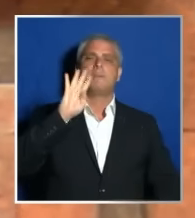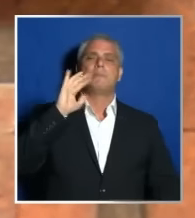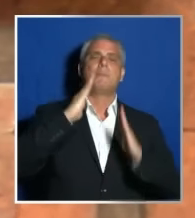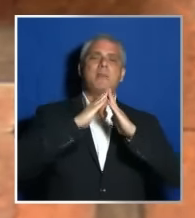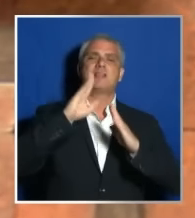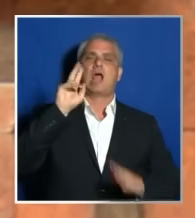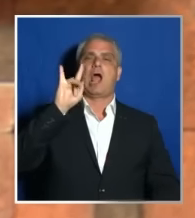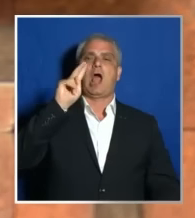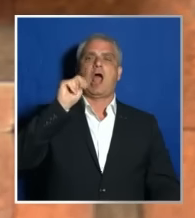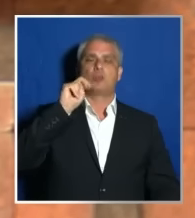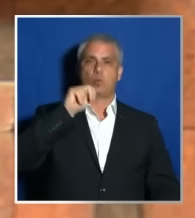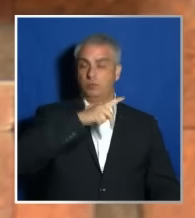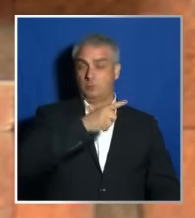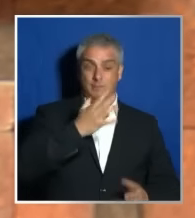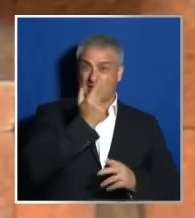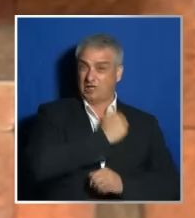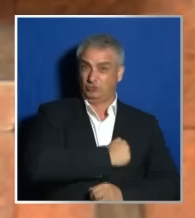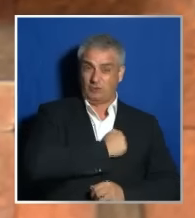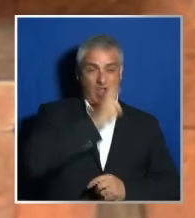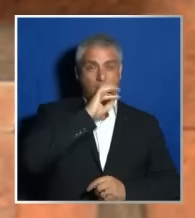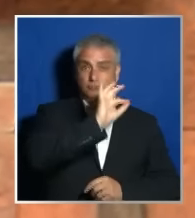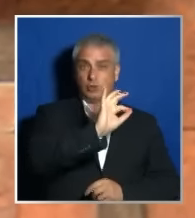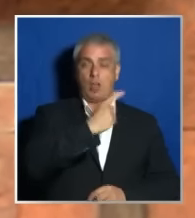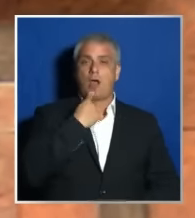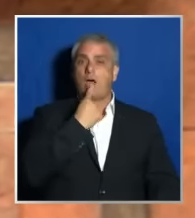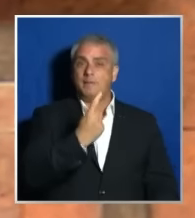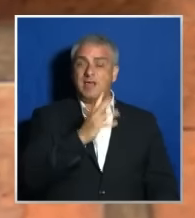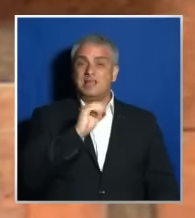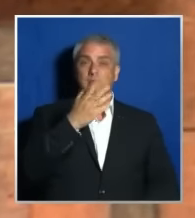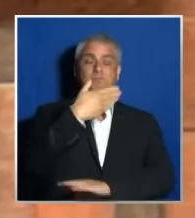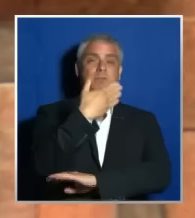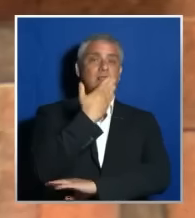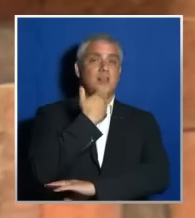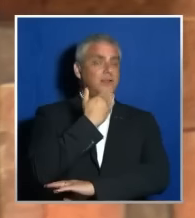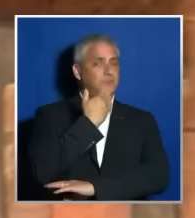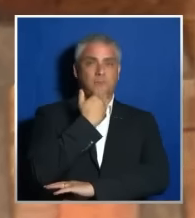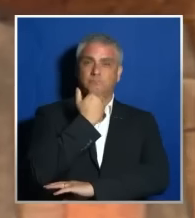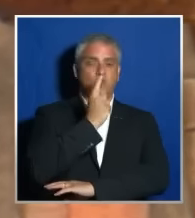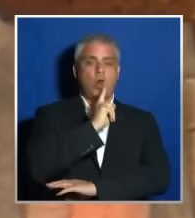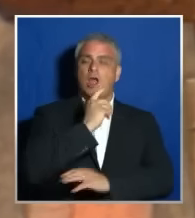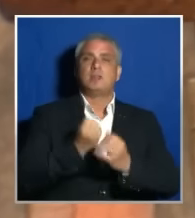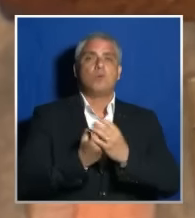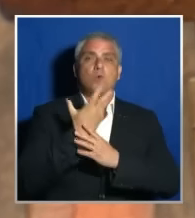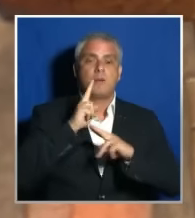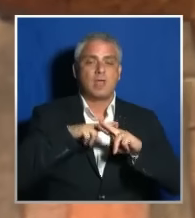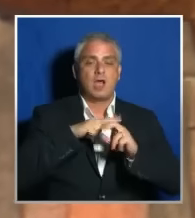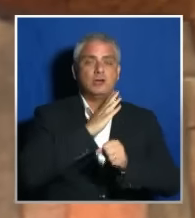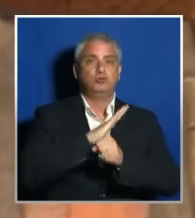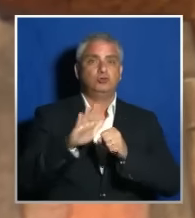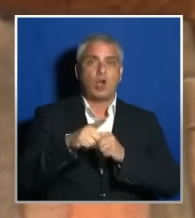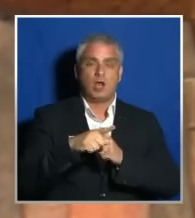בימי השיבה אמר יחיאל אביו, אם מדינת ישראל לא הייתה מוקמת לאחר השואה,